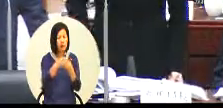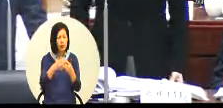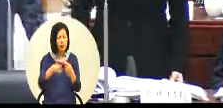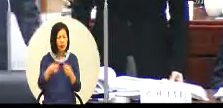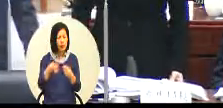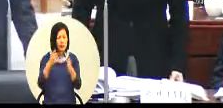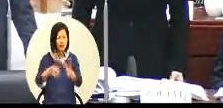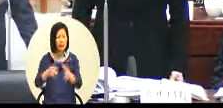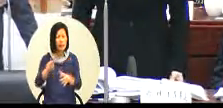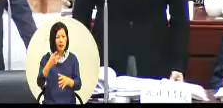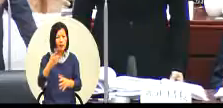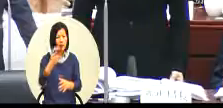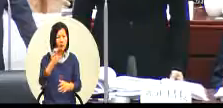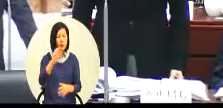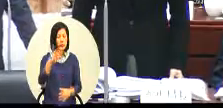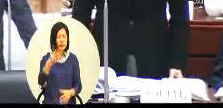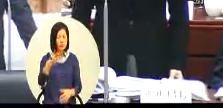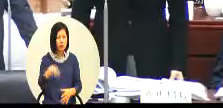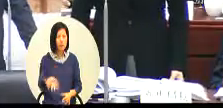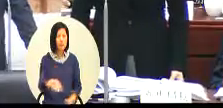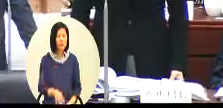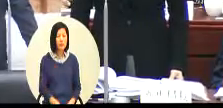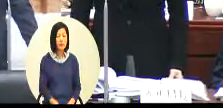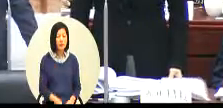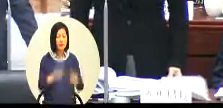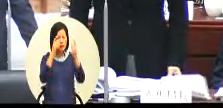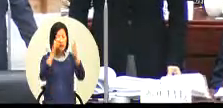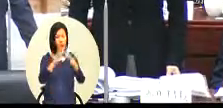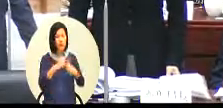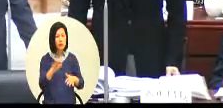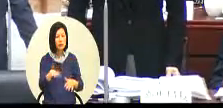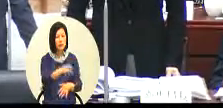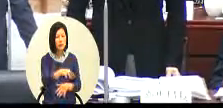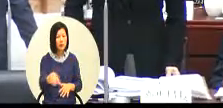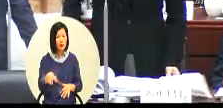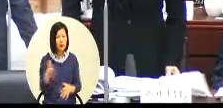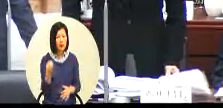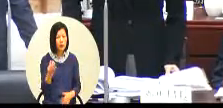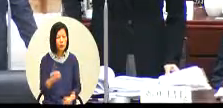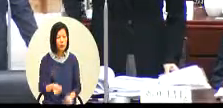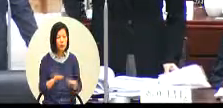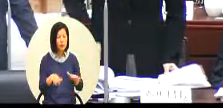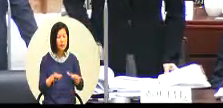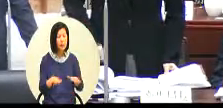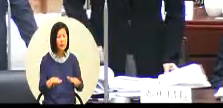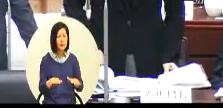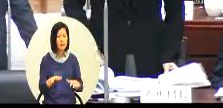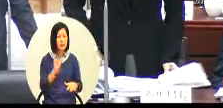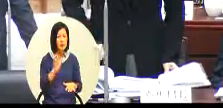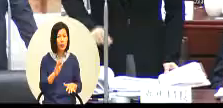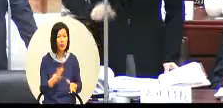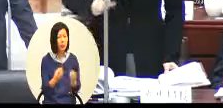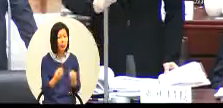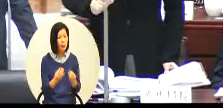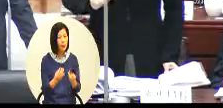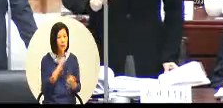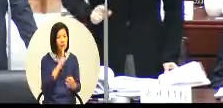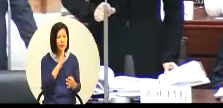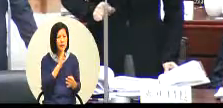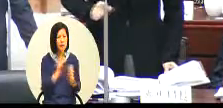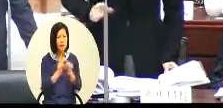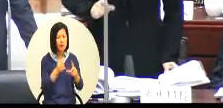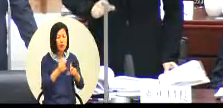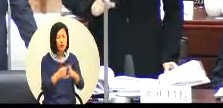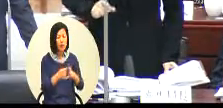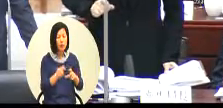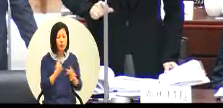要297处，我们现有的高雄刚是有多少处？ 我们现有的有的数据是社区关怀照顾